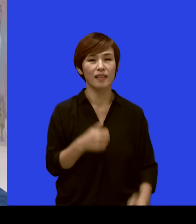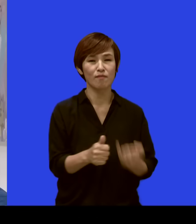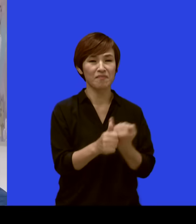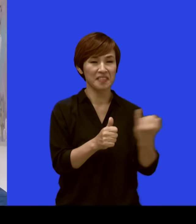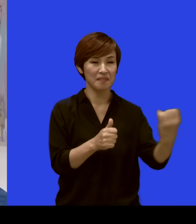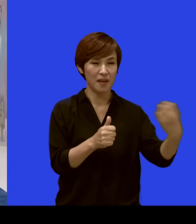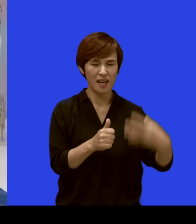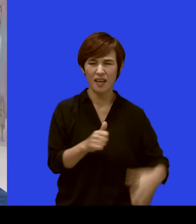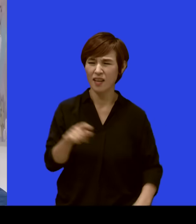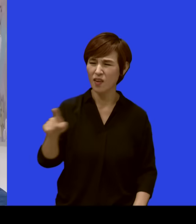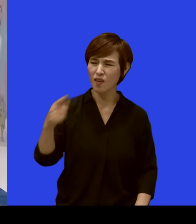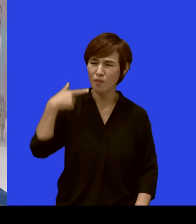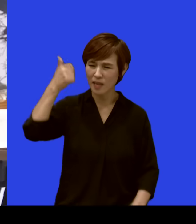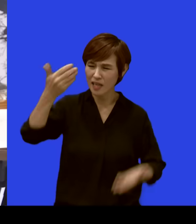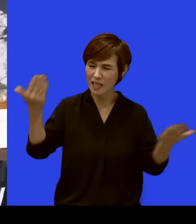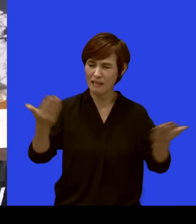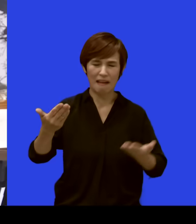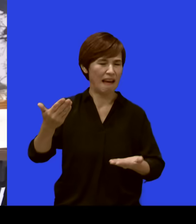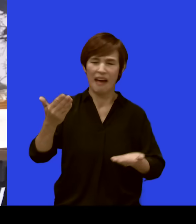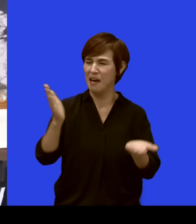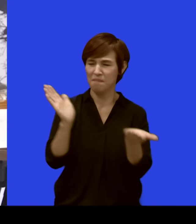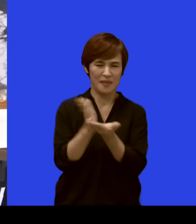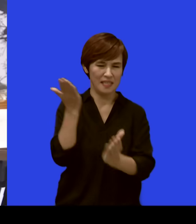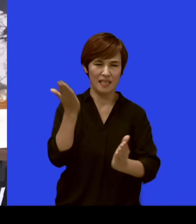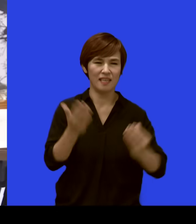제일 못하는 일을 하고 있다. 당신은 목회 안 어울린다.